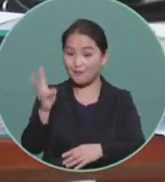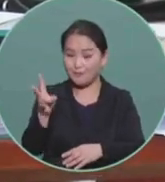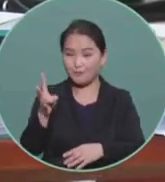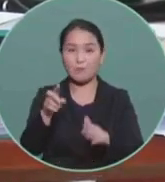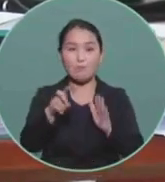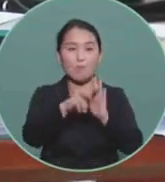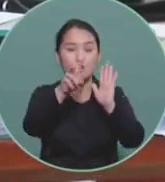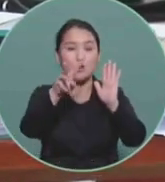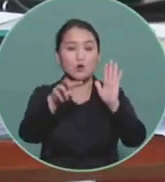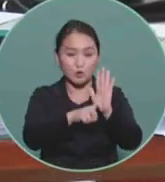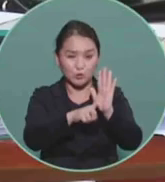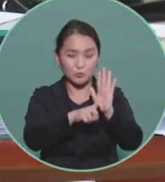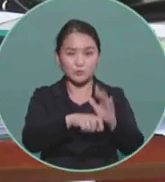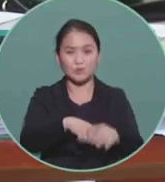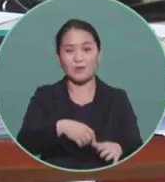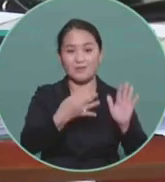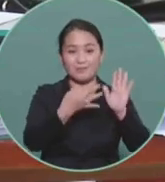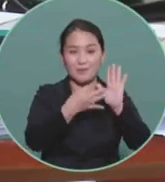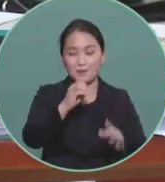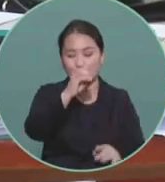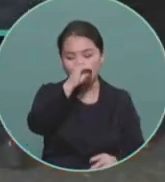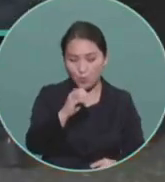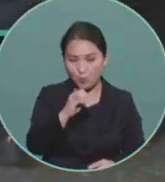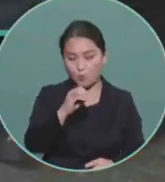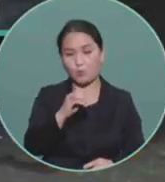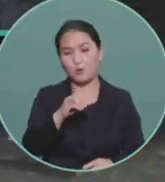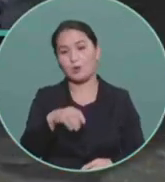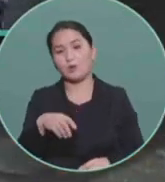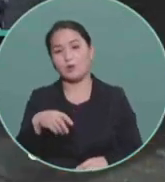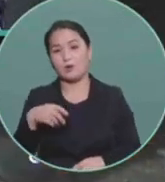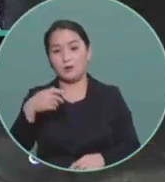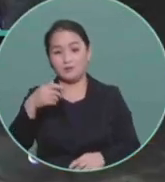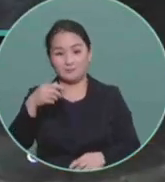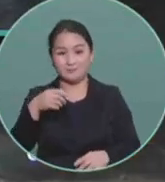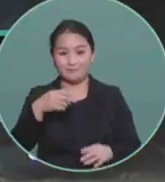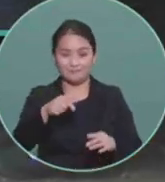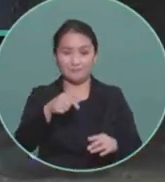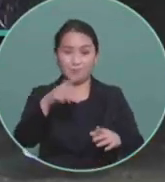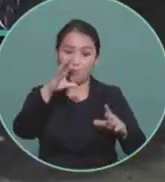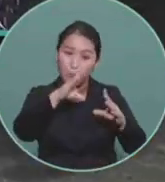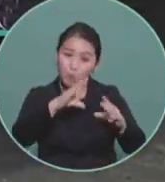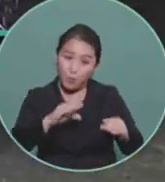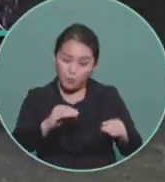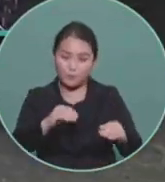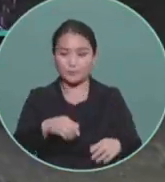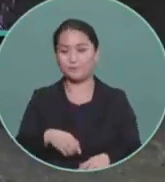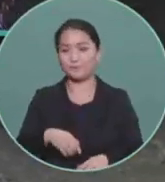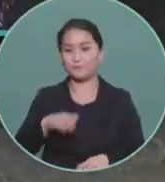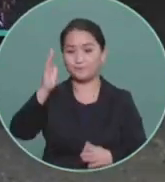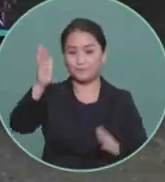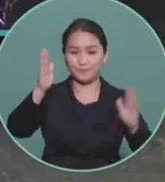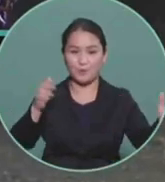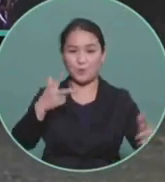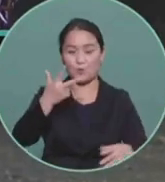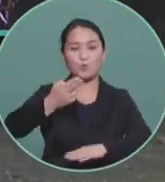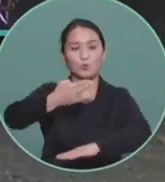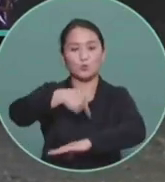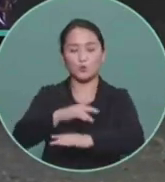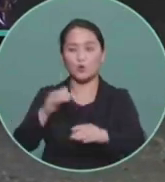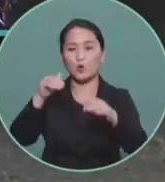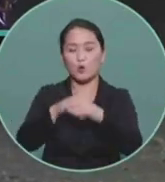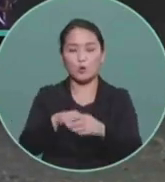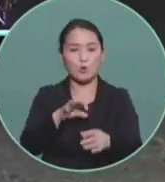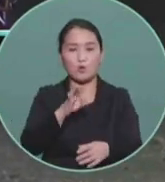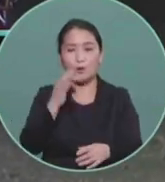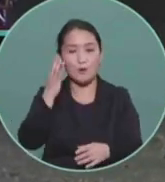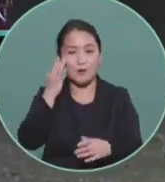байж байгаа. Одоо утааг бол 80-25 хүртэл бууруулна гэдэг. Энийхээ хүрээнд энэ арлагдсан 3 дүүргийн нэгээр нь оруулж эхлэхээс өөр